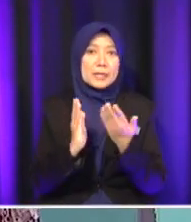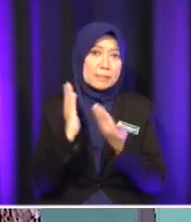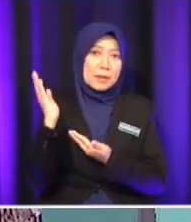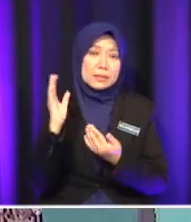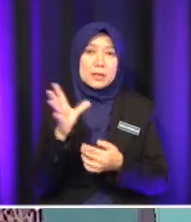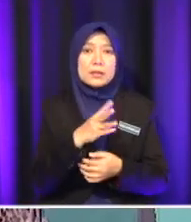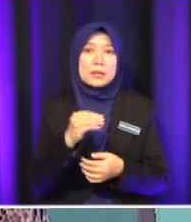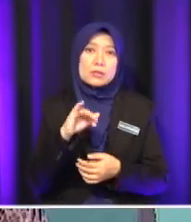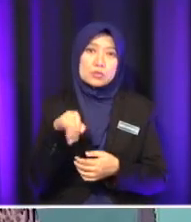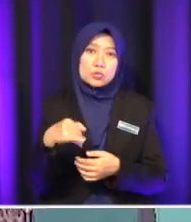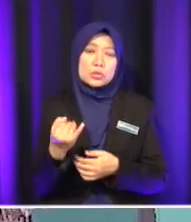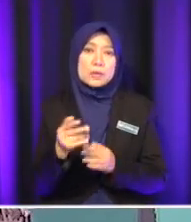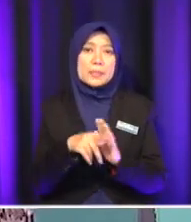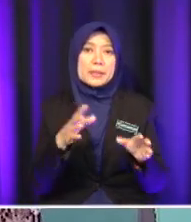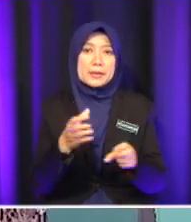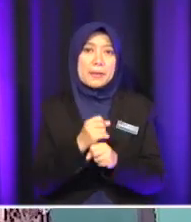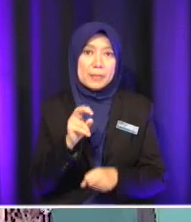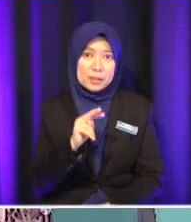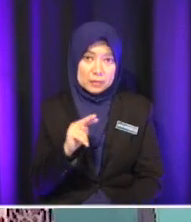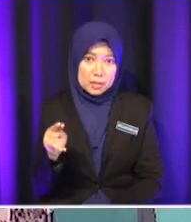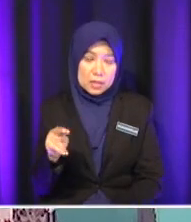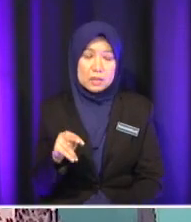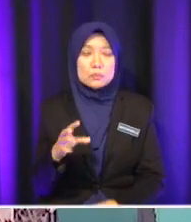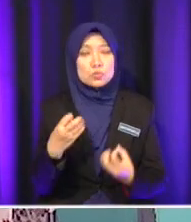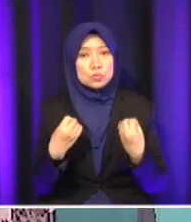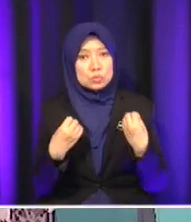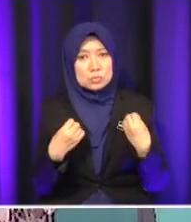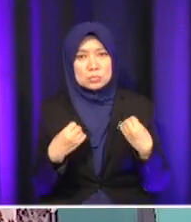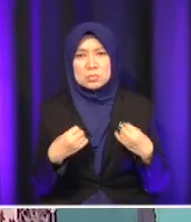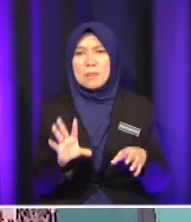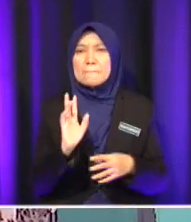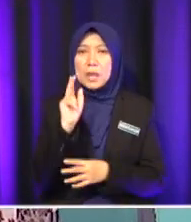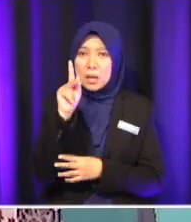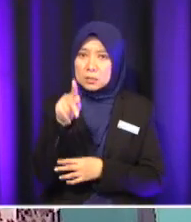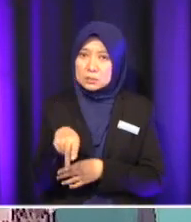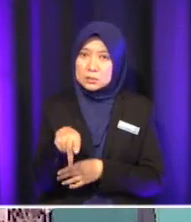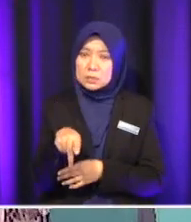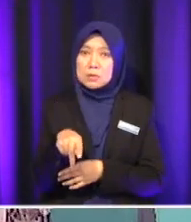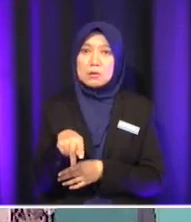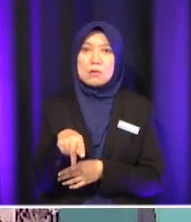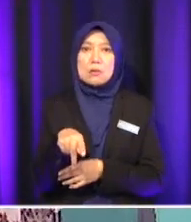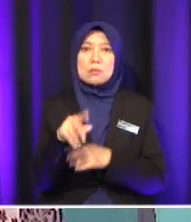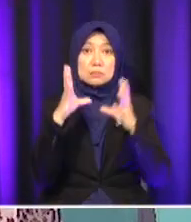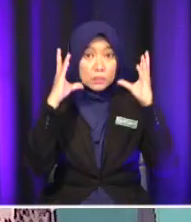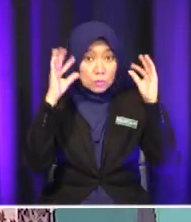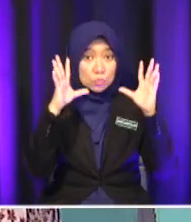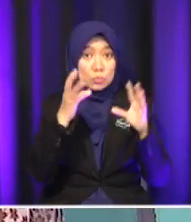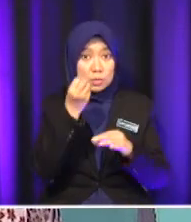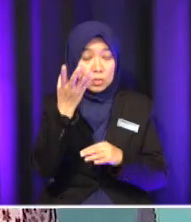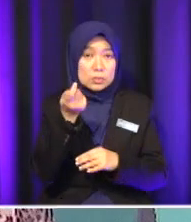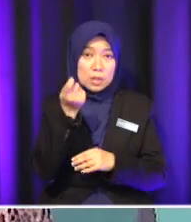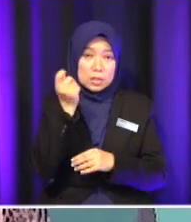dan juga account pendapatan dan sudah tentunya seperti yang cewek gua kata tadi aku pun tidak